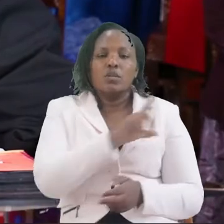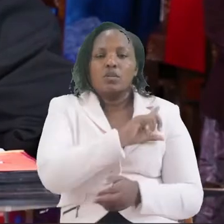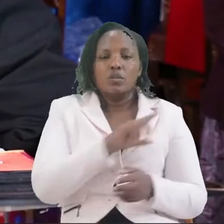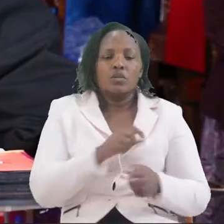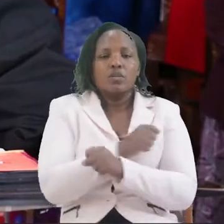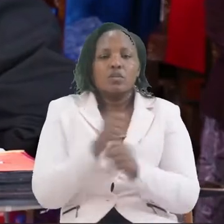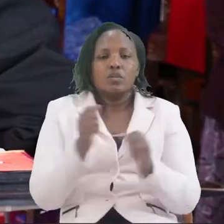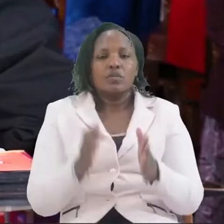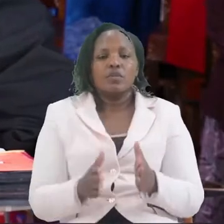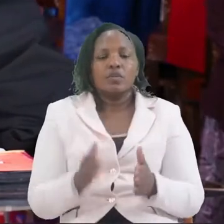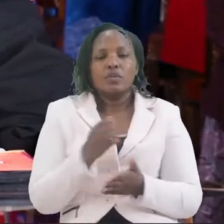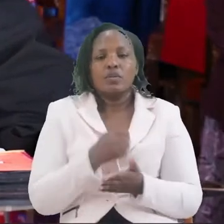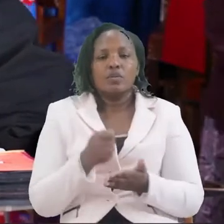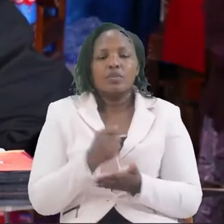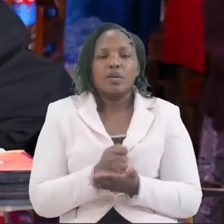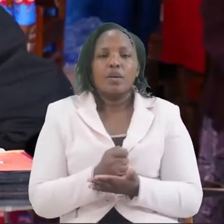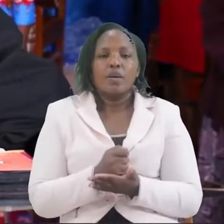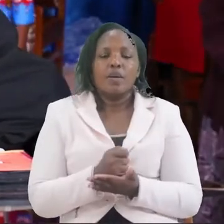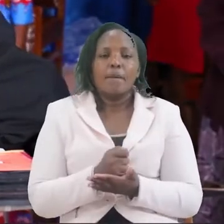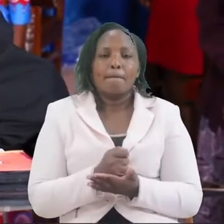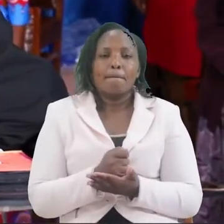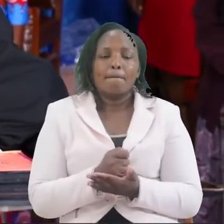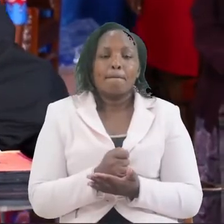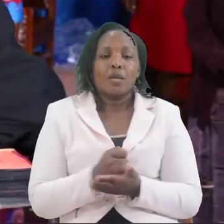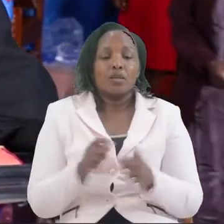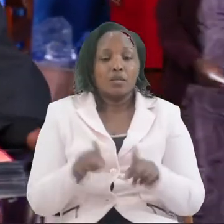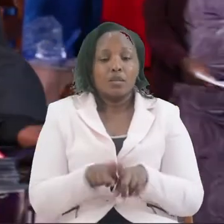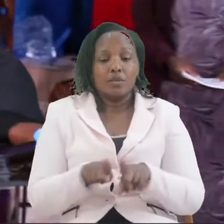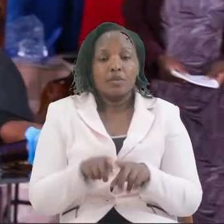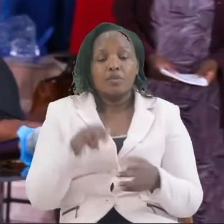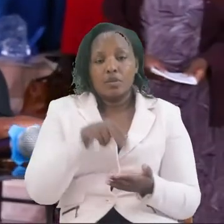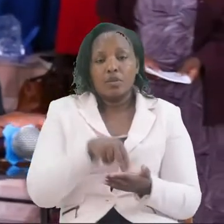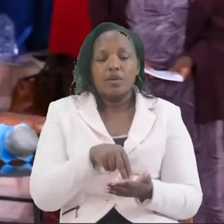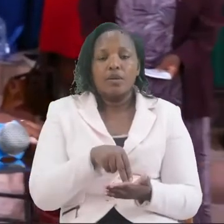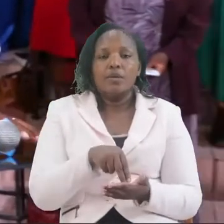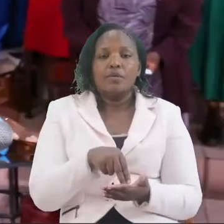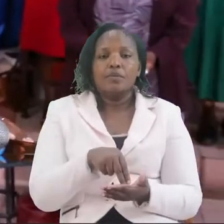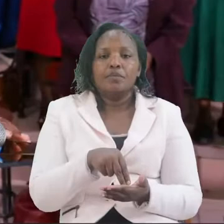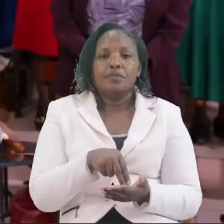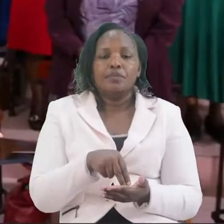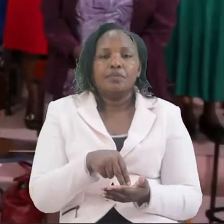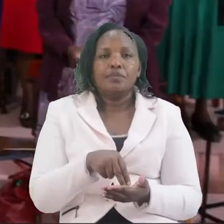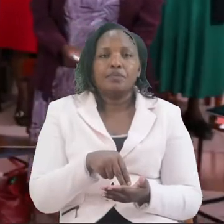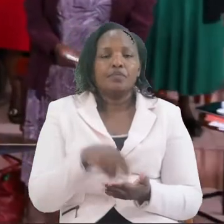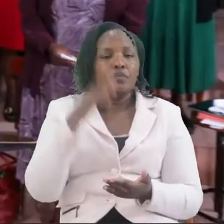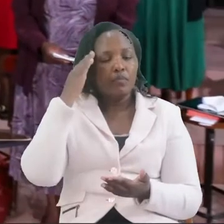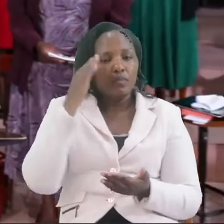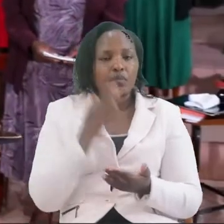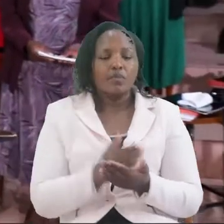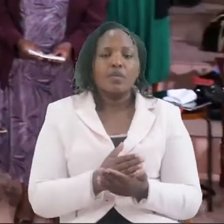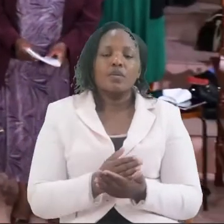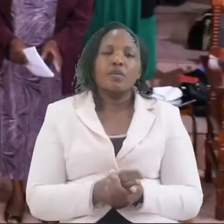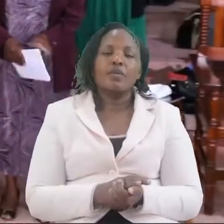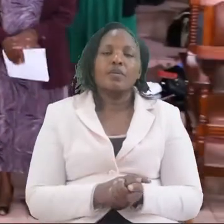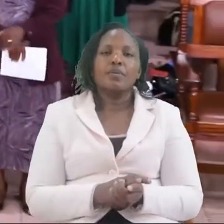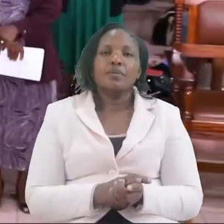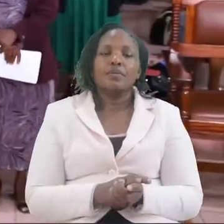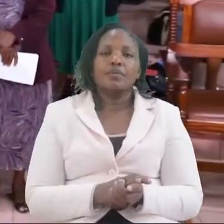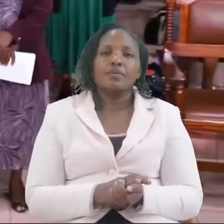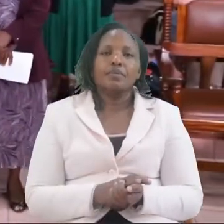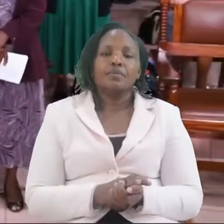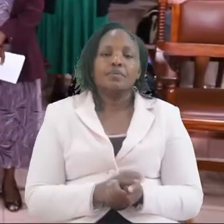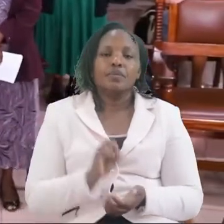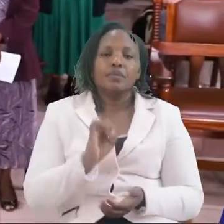mkombozi wetu. Amen. Tumesimama hivyo ili imani